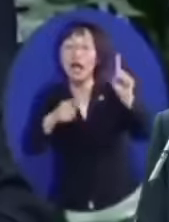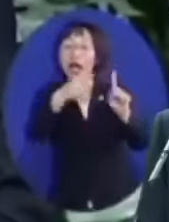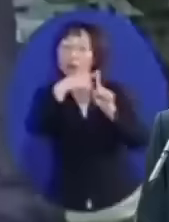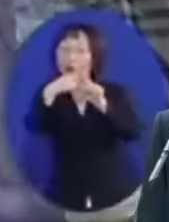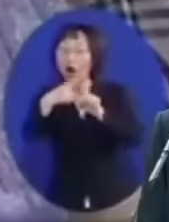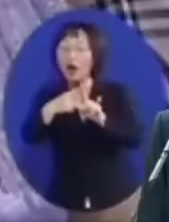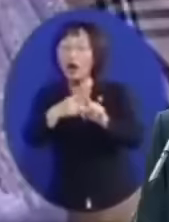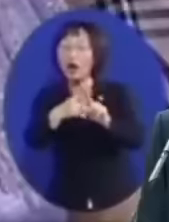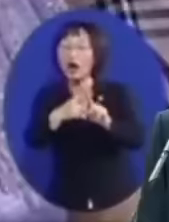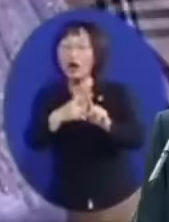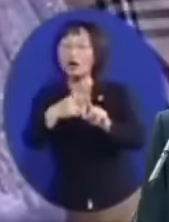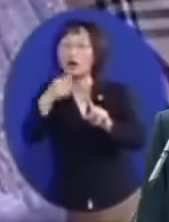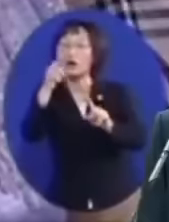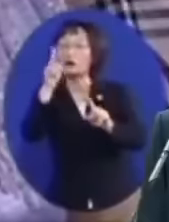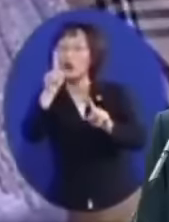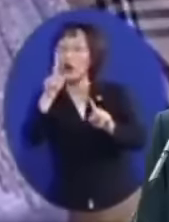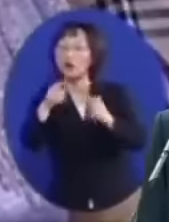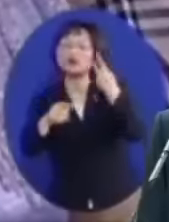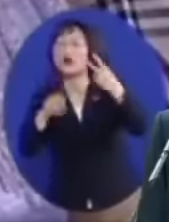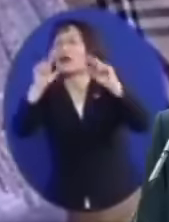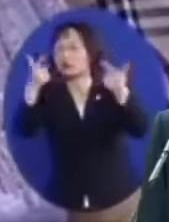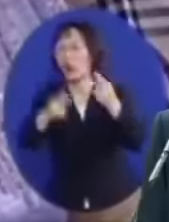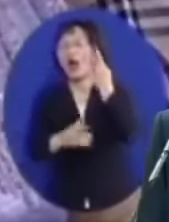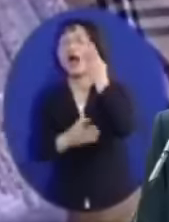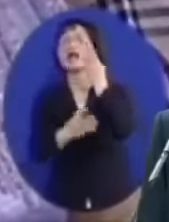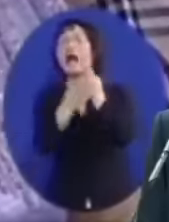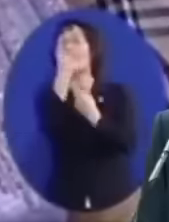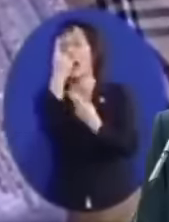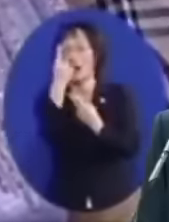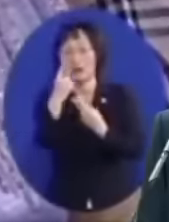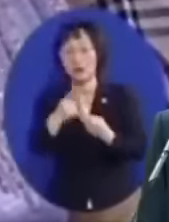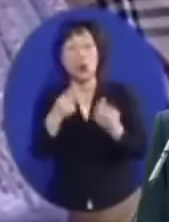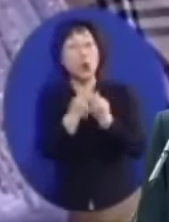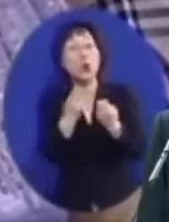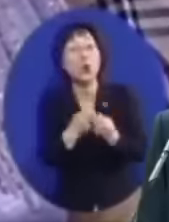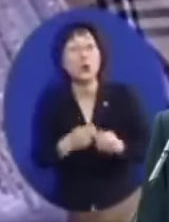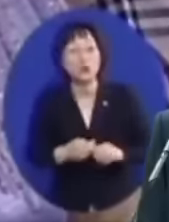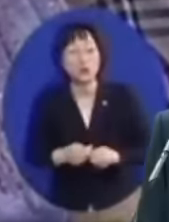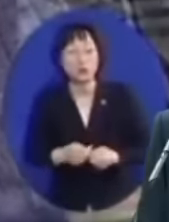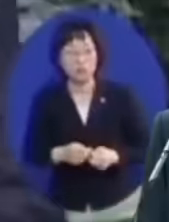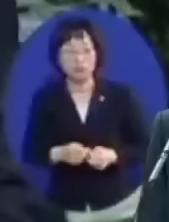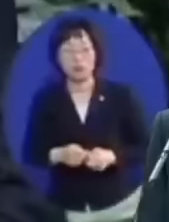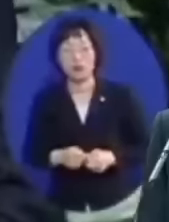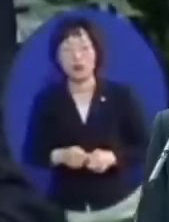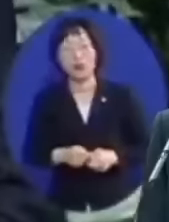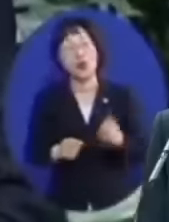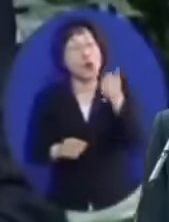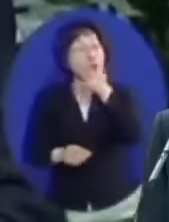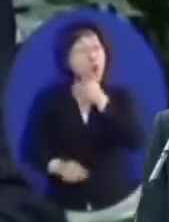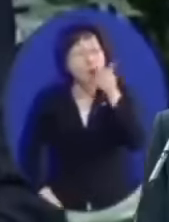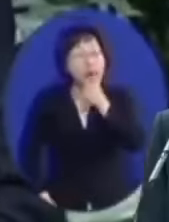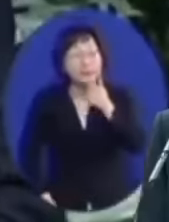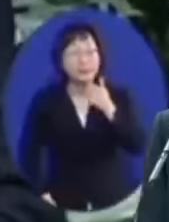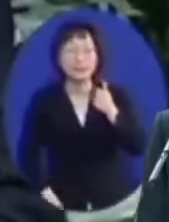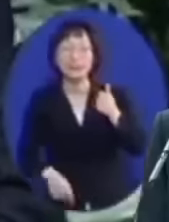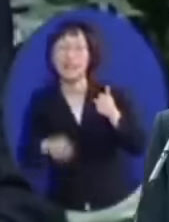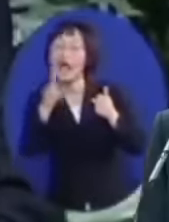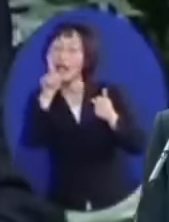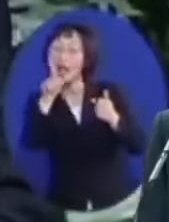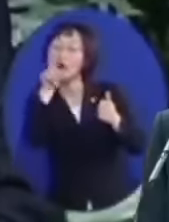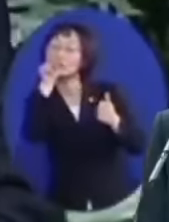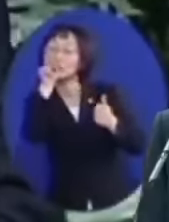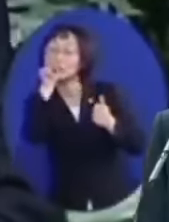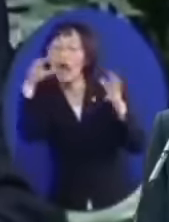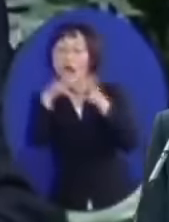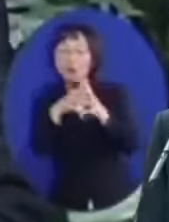안 되고 하나도 될 수 있습니다. 어떻게 그러냐, 하나 보태기 하나는 둘인데. 고양이의 밤 보태기 쥐는 한 마리가